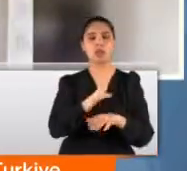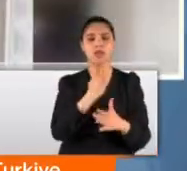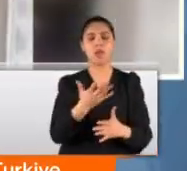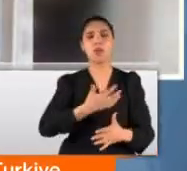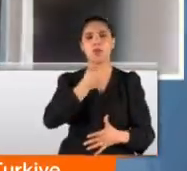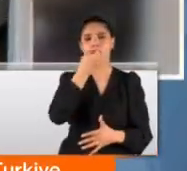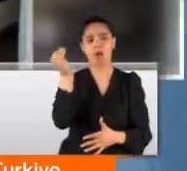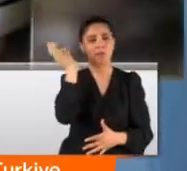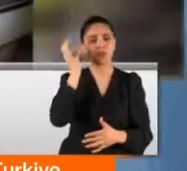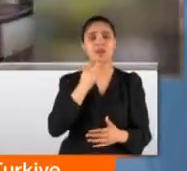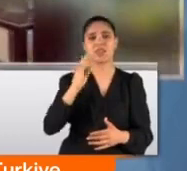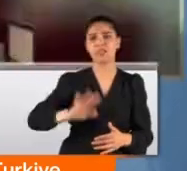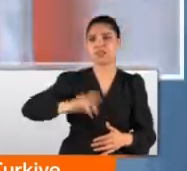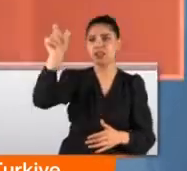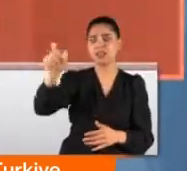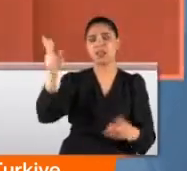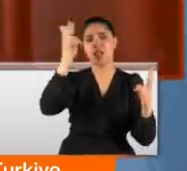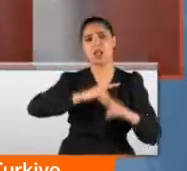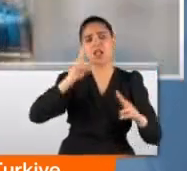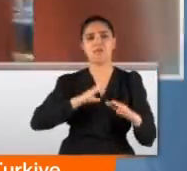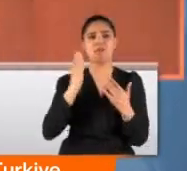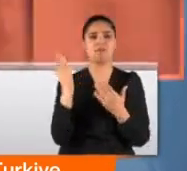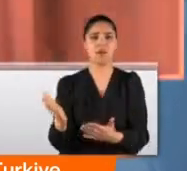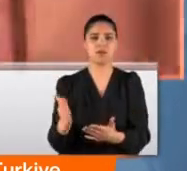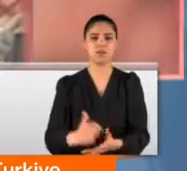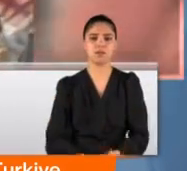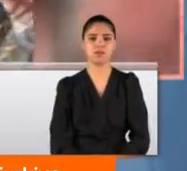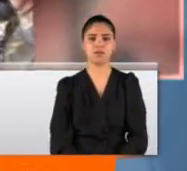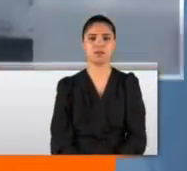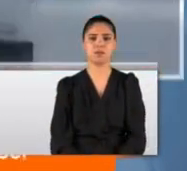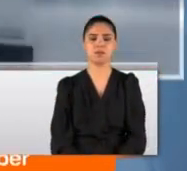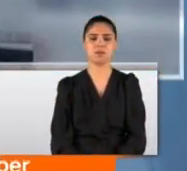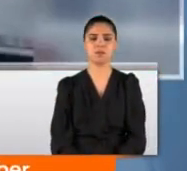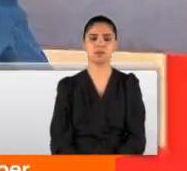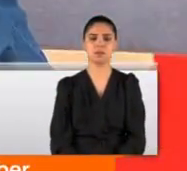Acı haberi alan kızı stüdyoda gözyaşlarına boğuldu. Resmine